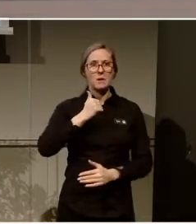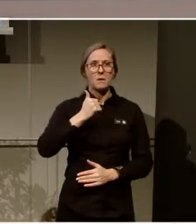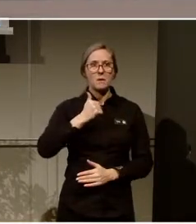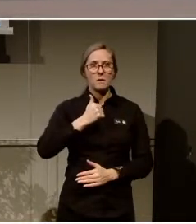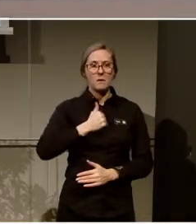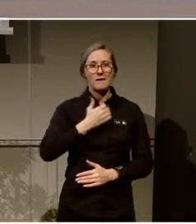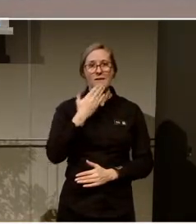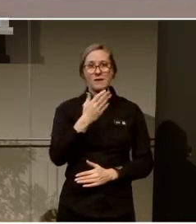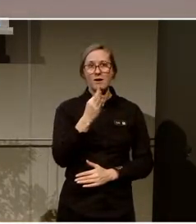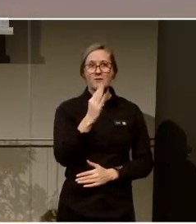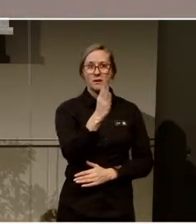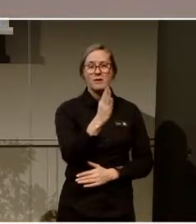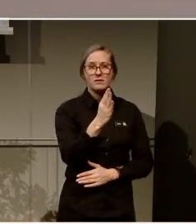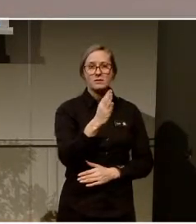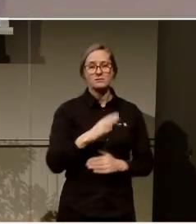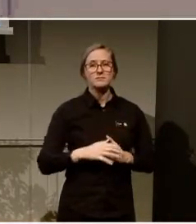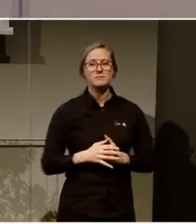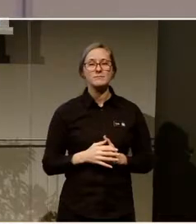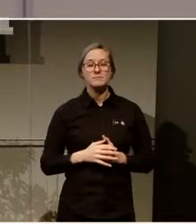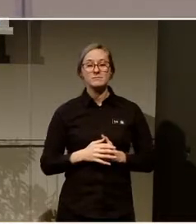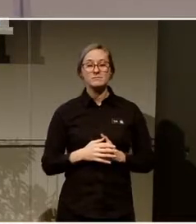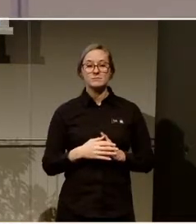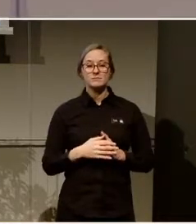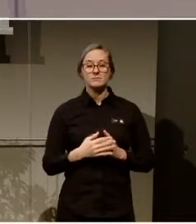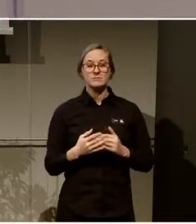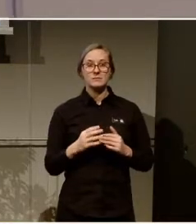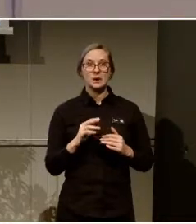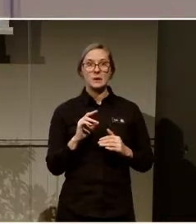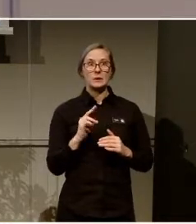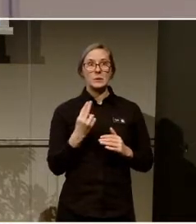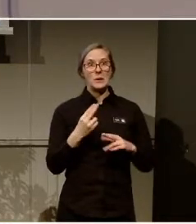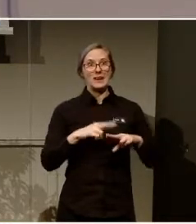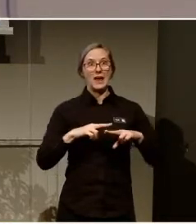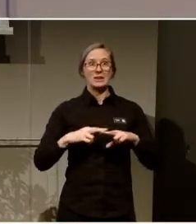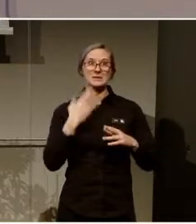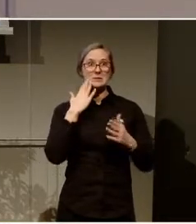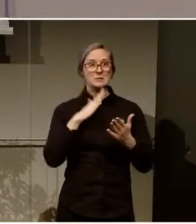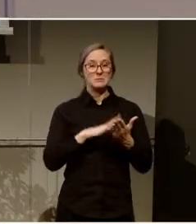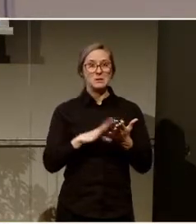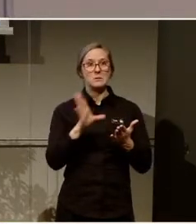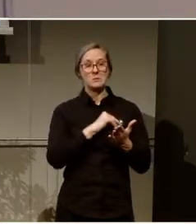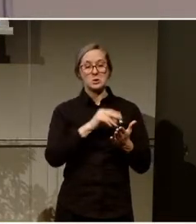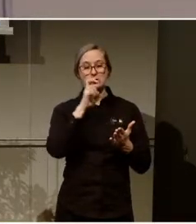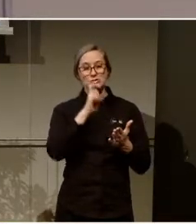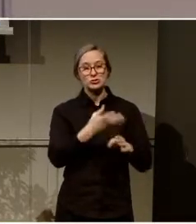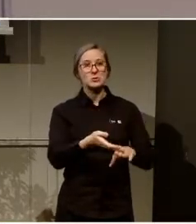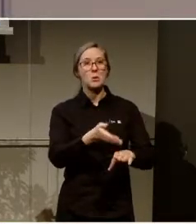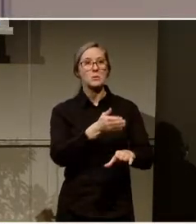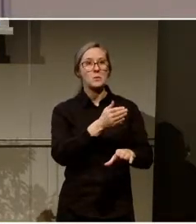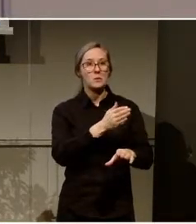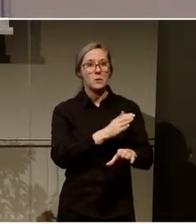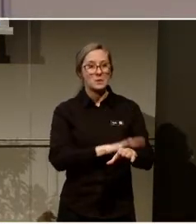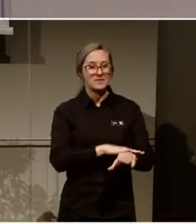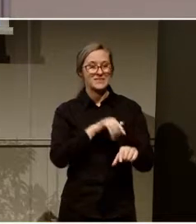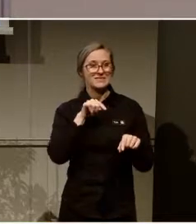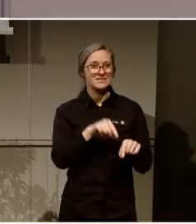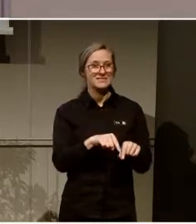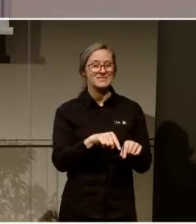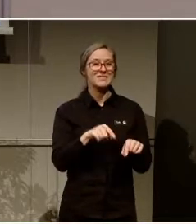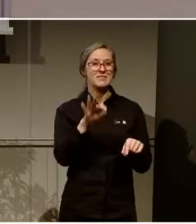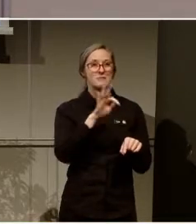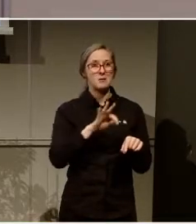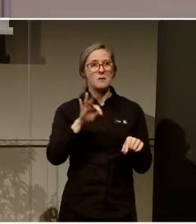har. I de lägesbilder som vi har tagit fram så är kompetens den fråga som är en